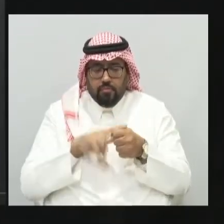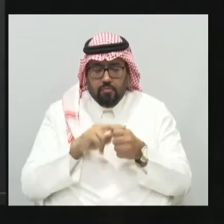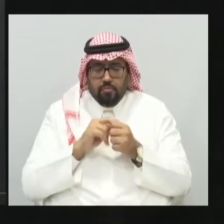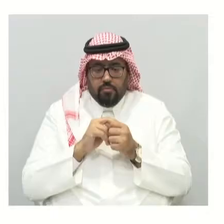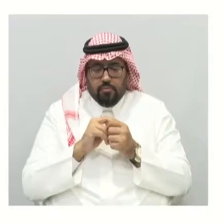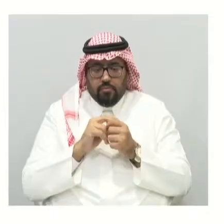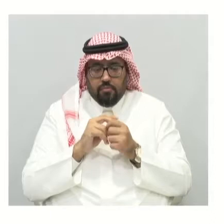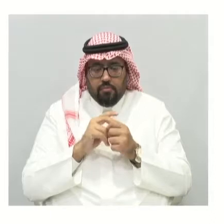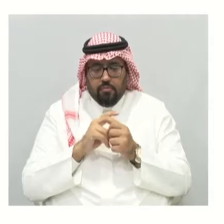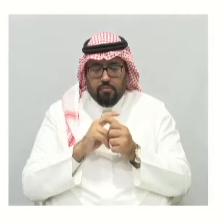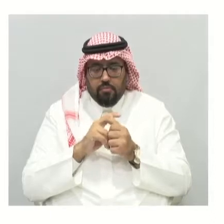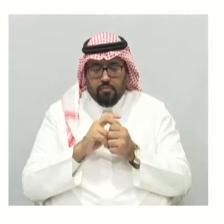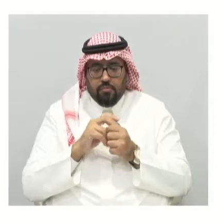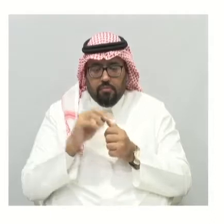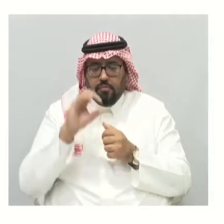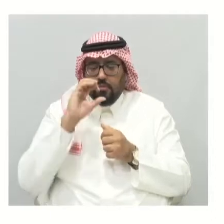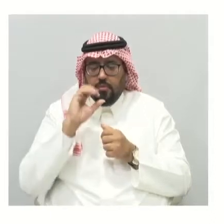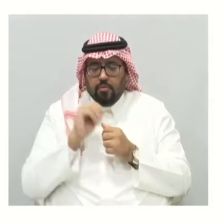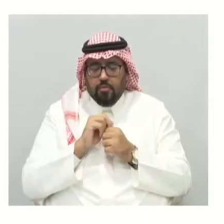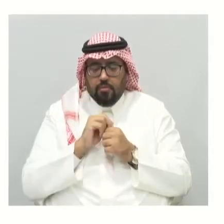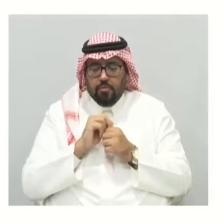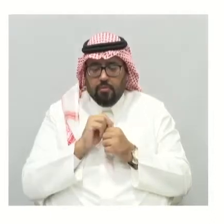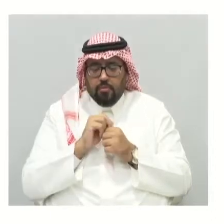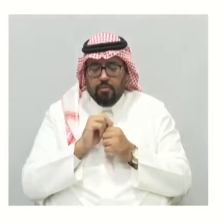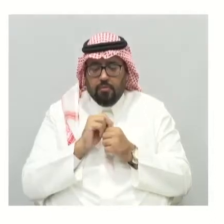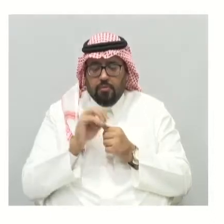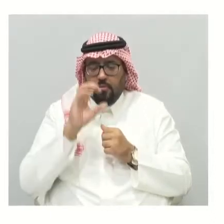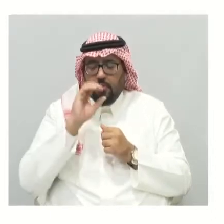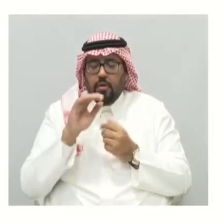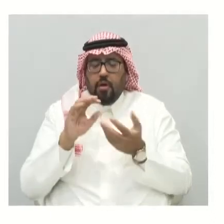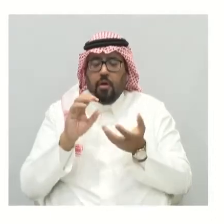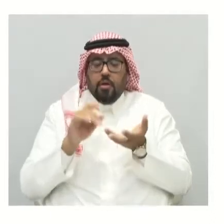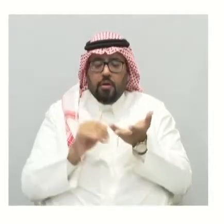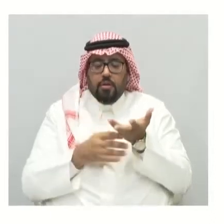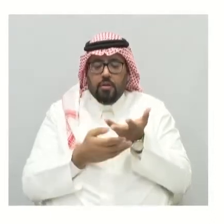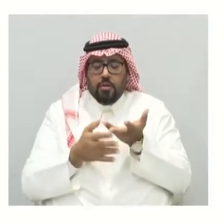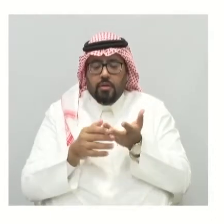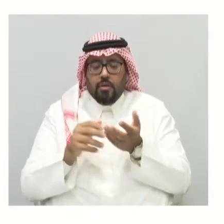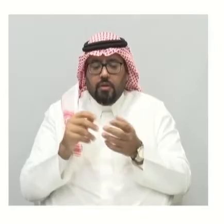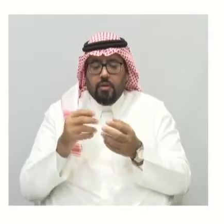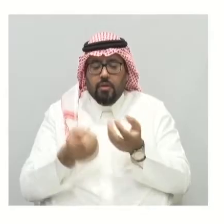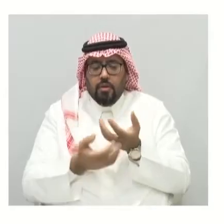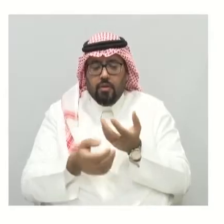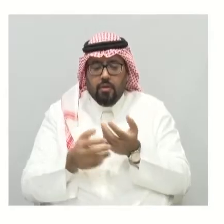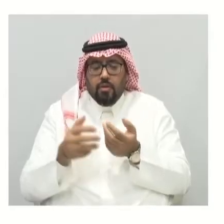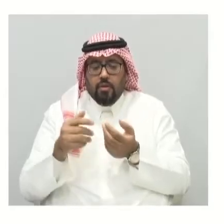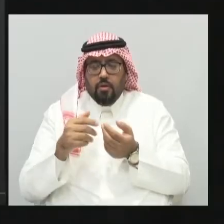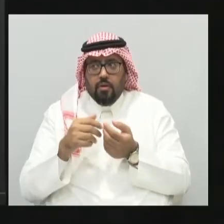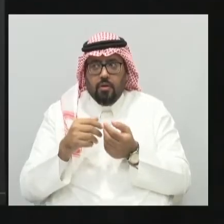الماء هنا حالته سائل اذا سخرناه